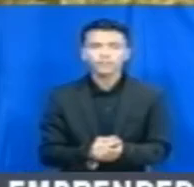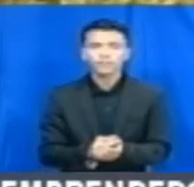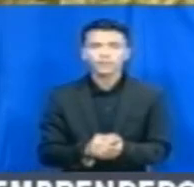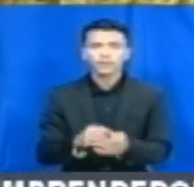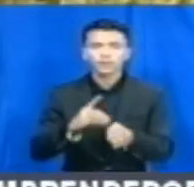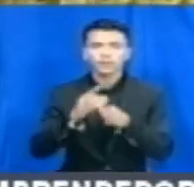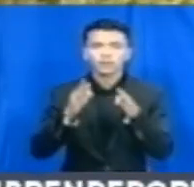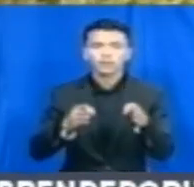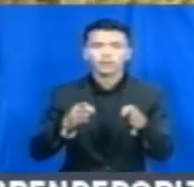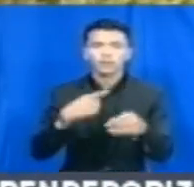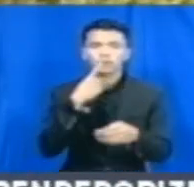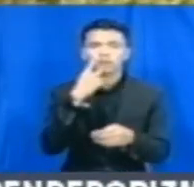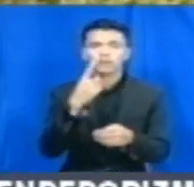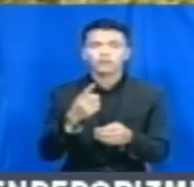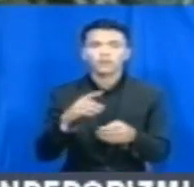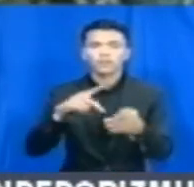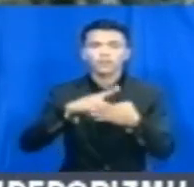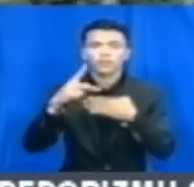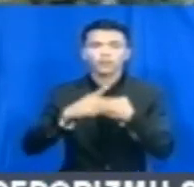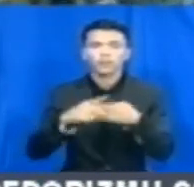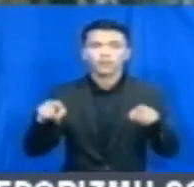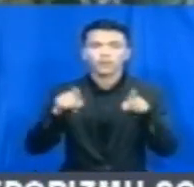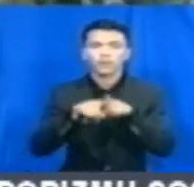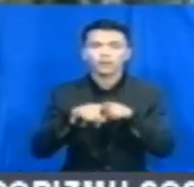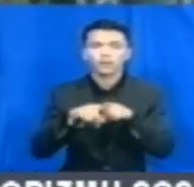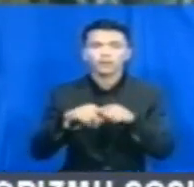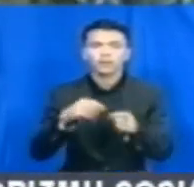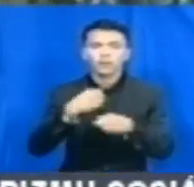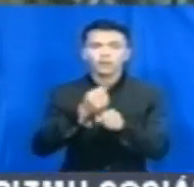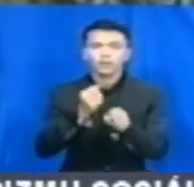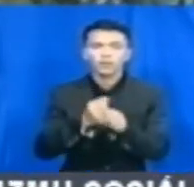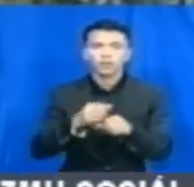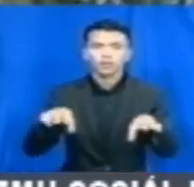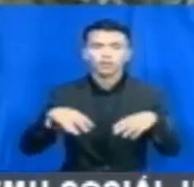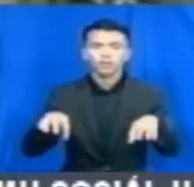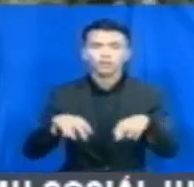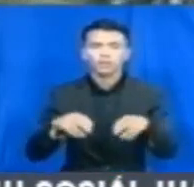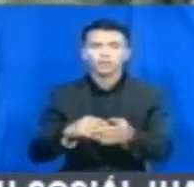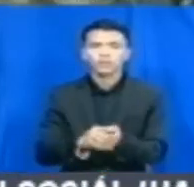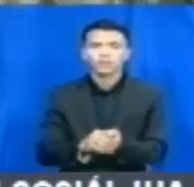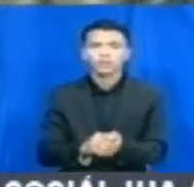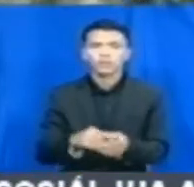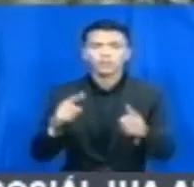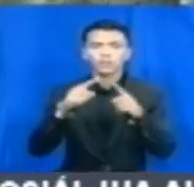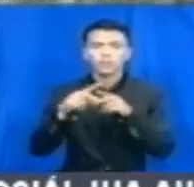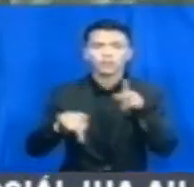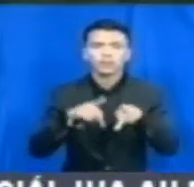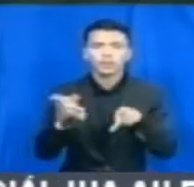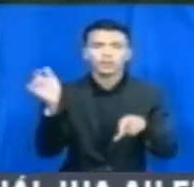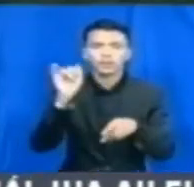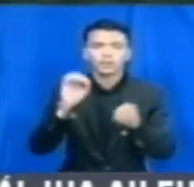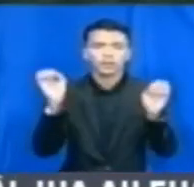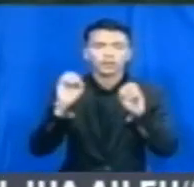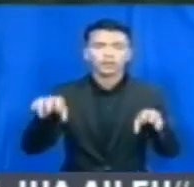Residente Clementino Soares Hateteng, programa Hanesan Parte Ida atau Cria Campo Serviço Temporário, ba cidadão Sira Nebe